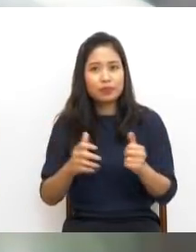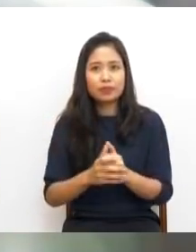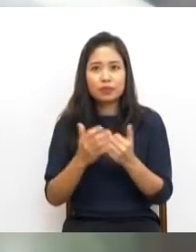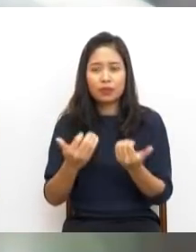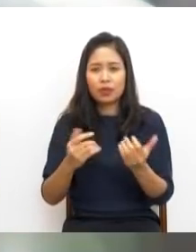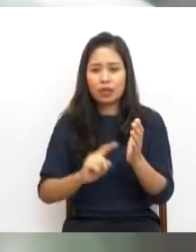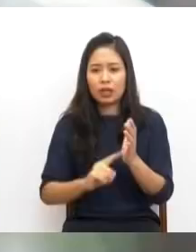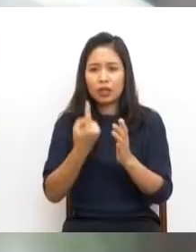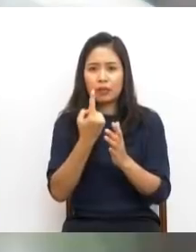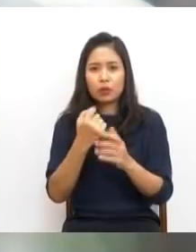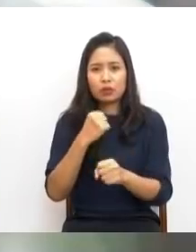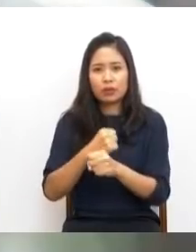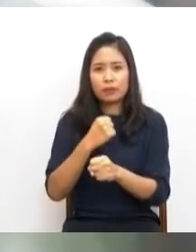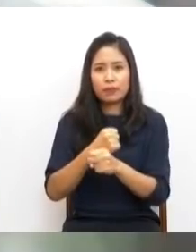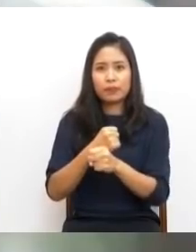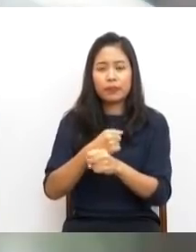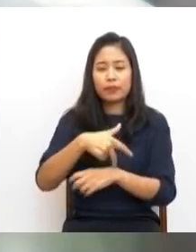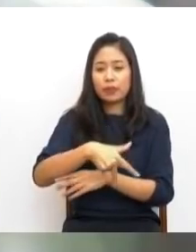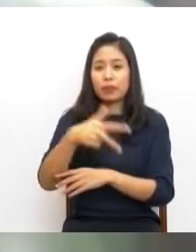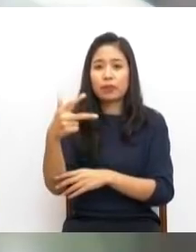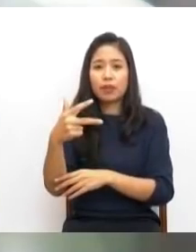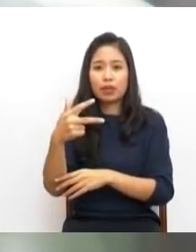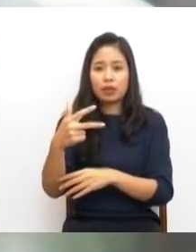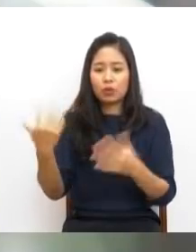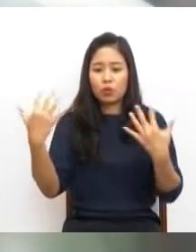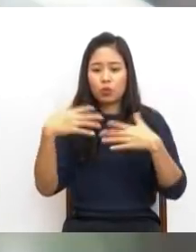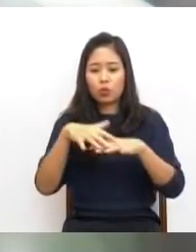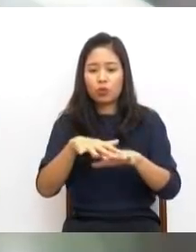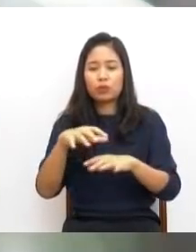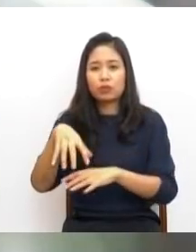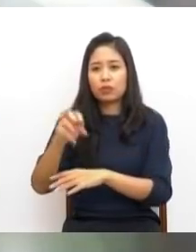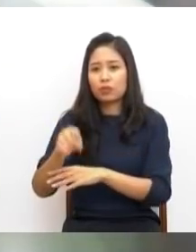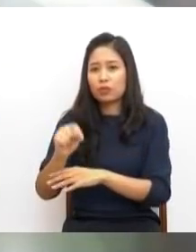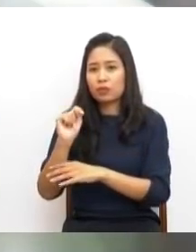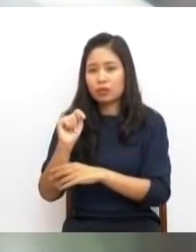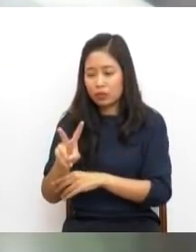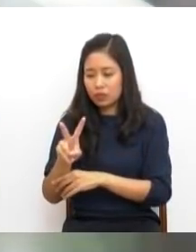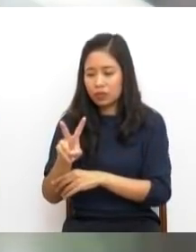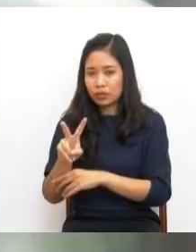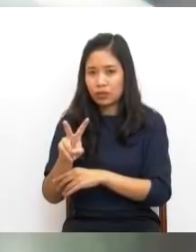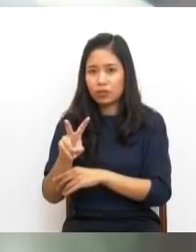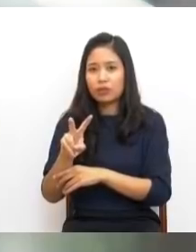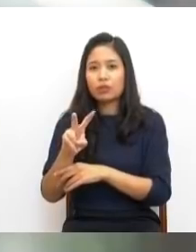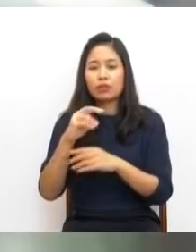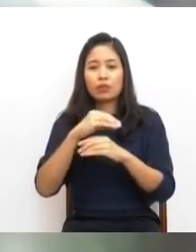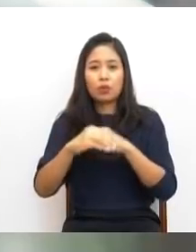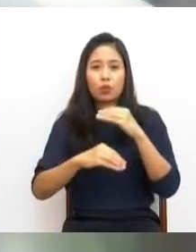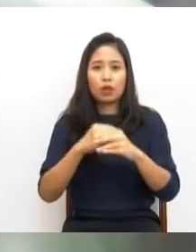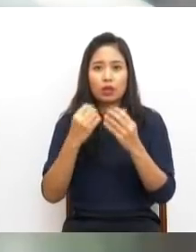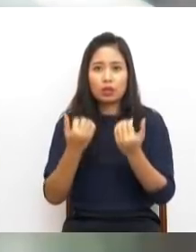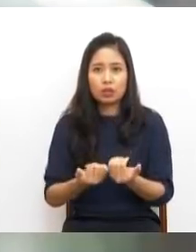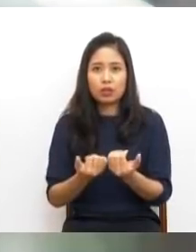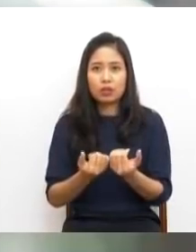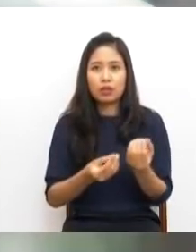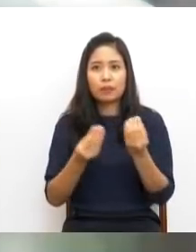ะคะที่เราทางไทย PBS นะคะได้มาร่วมกับสปทเนี่ยมันมีจุดเริ่มต้นอย่างไรแล้วก็โครงการได้รับการตอบรับอย่างไรบ้าง